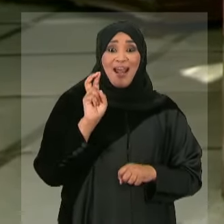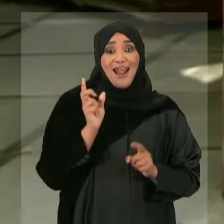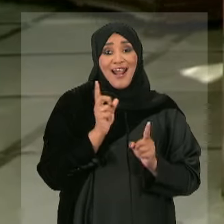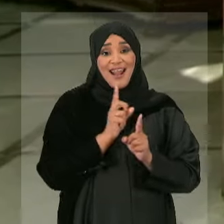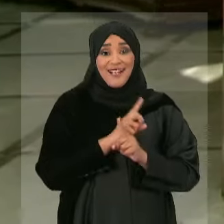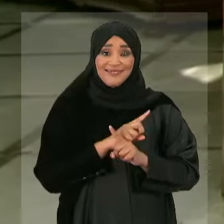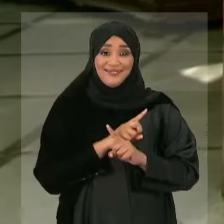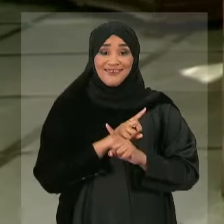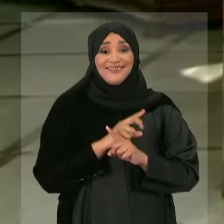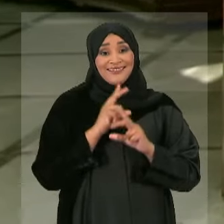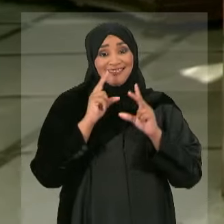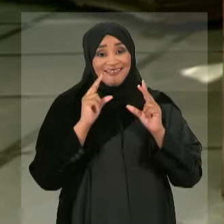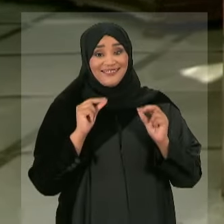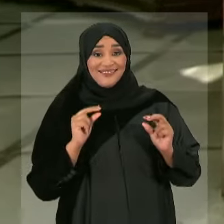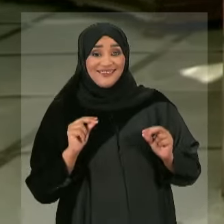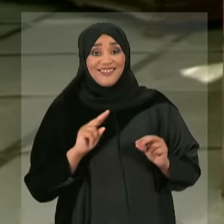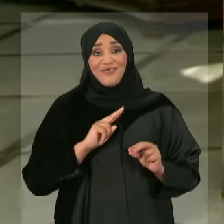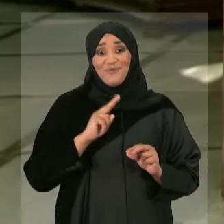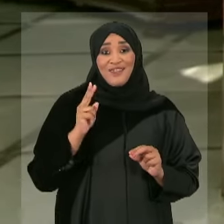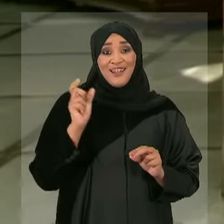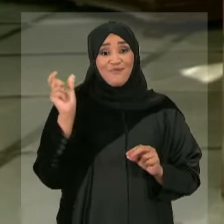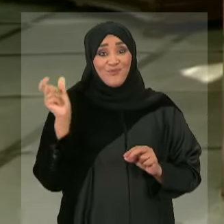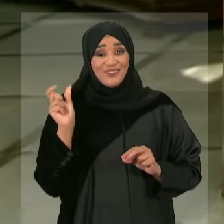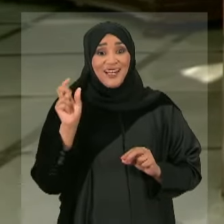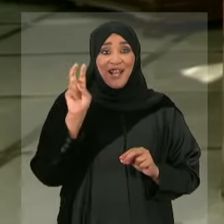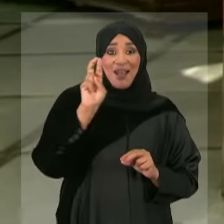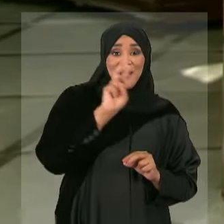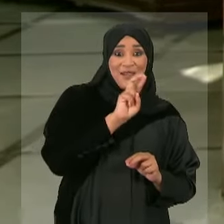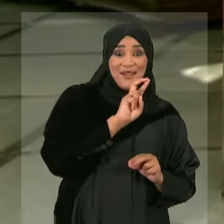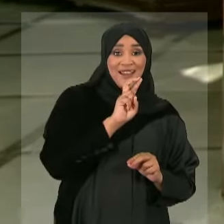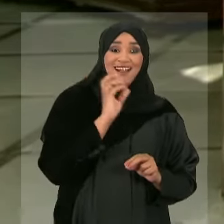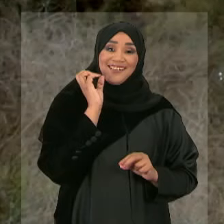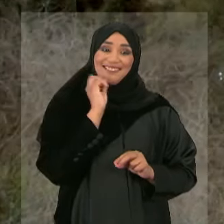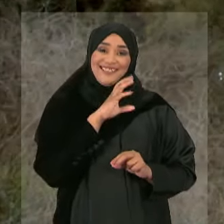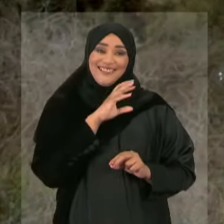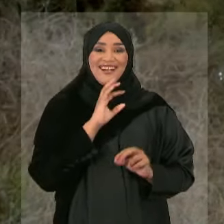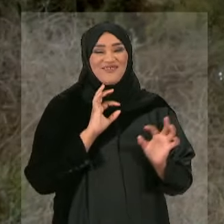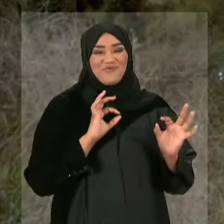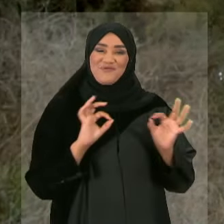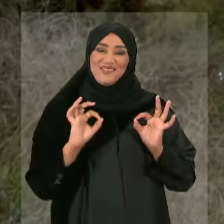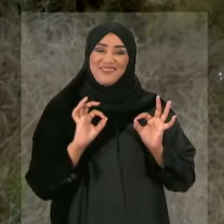برلين الشرقية وبيروت الشرقية، عندنا شرق فيه إسلام والغرب المسيحية.